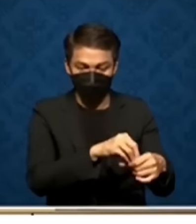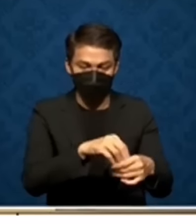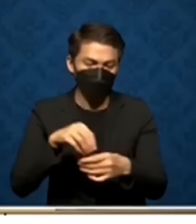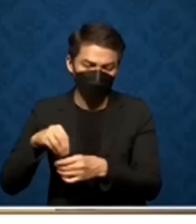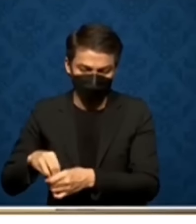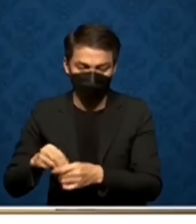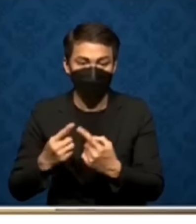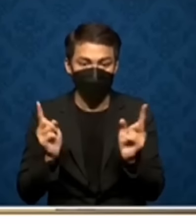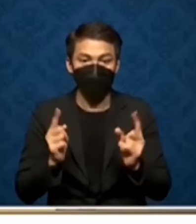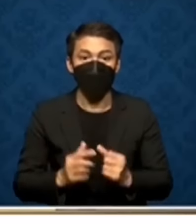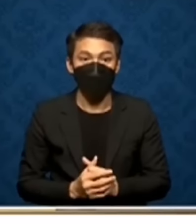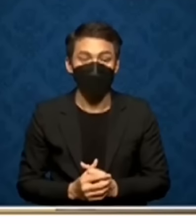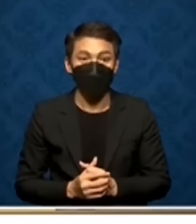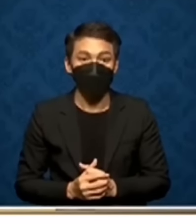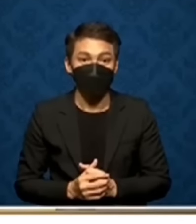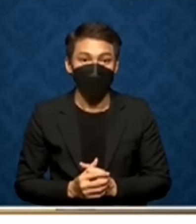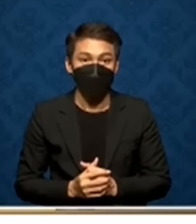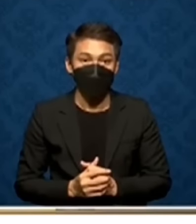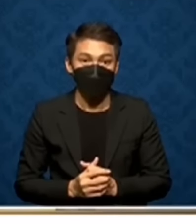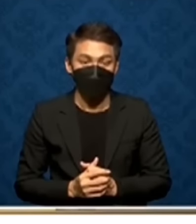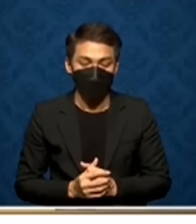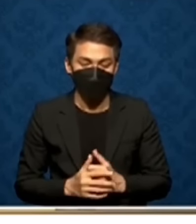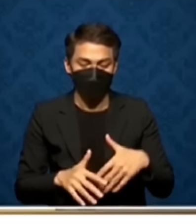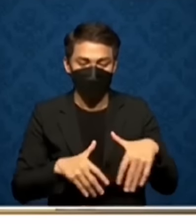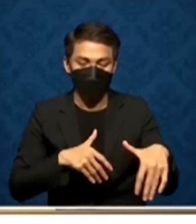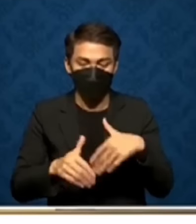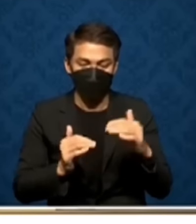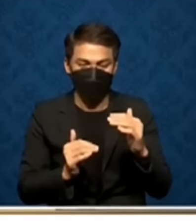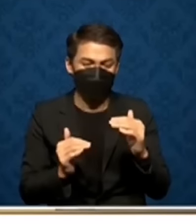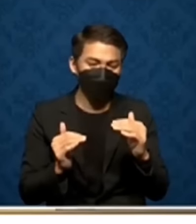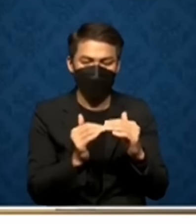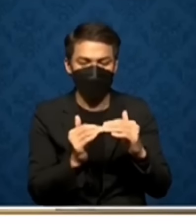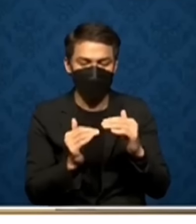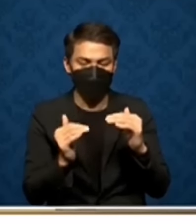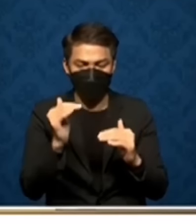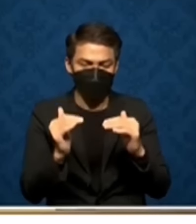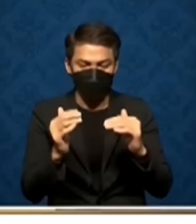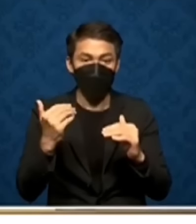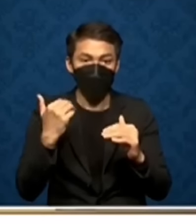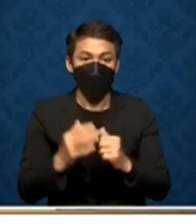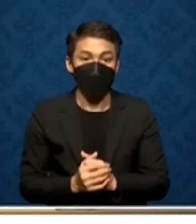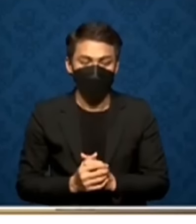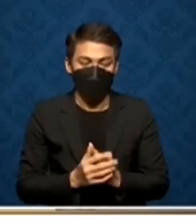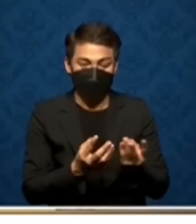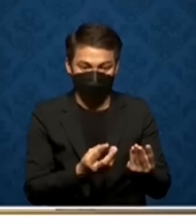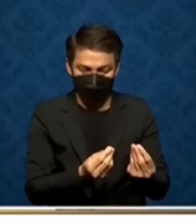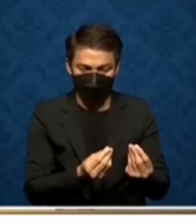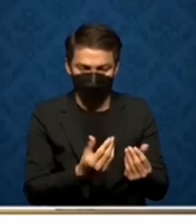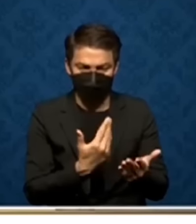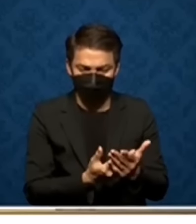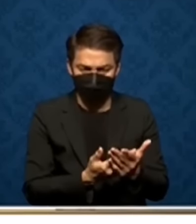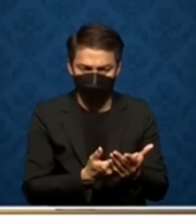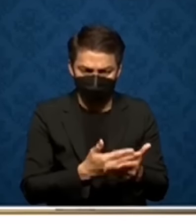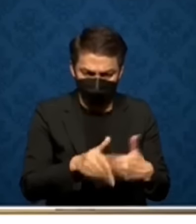างกันประชาชนจะมีความเหลื่อมล้ำทางสิทธิ์มูลค่าของที่ดินก็ต่างกัน